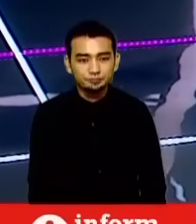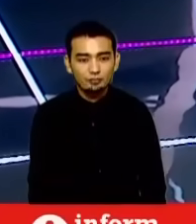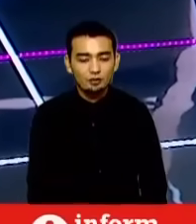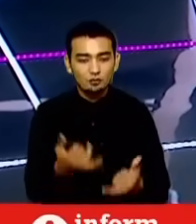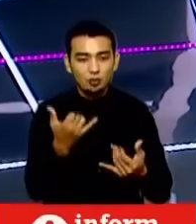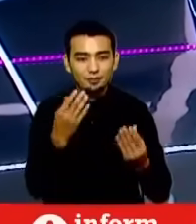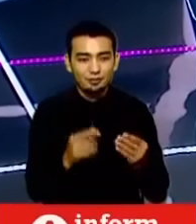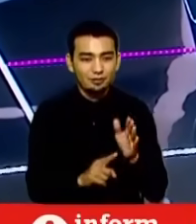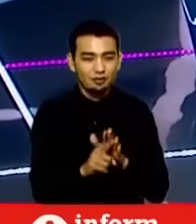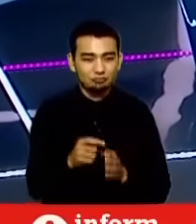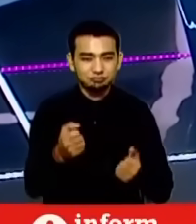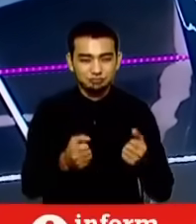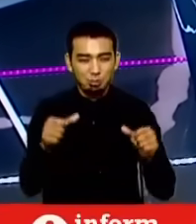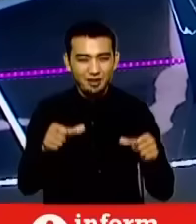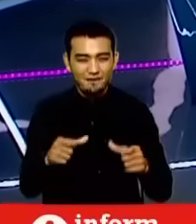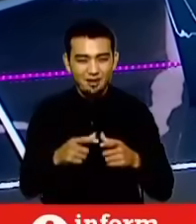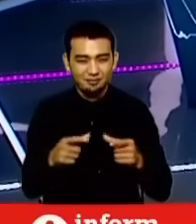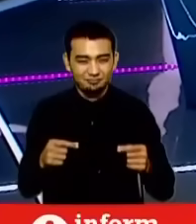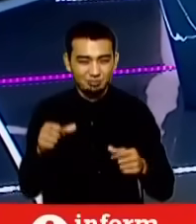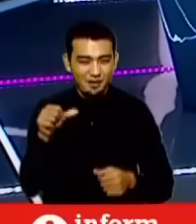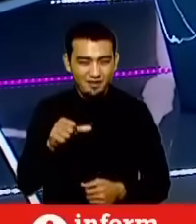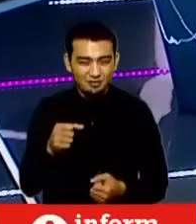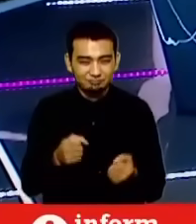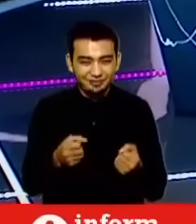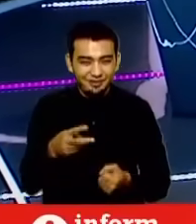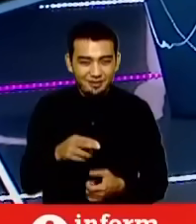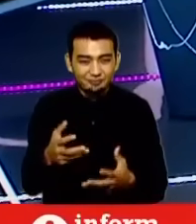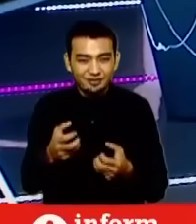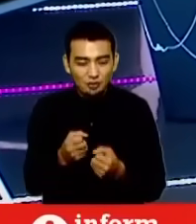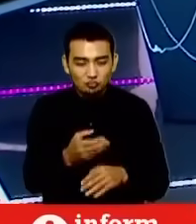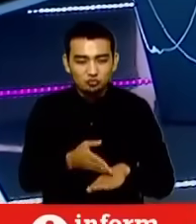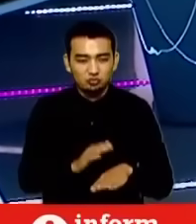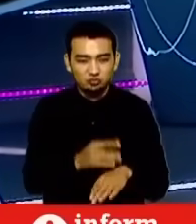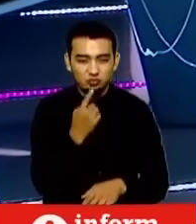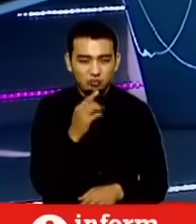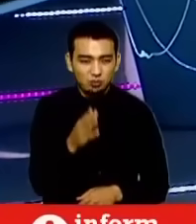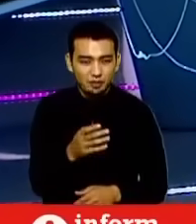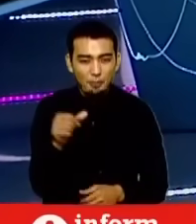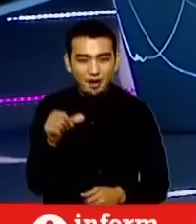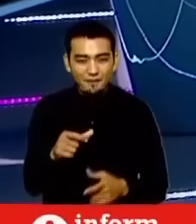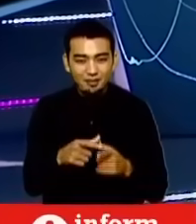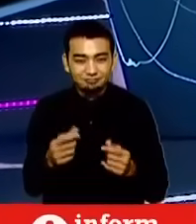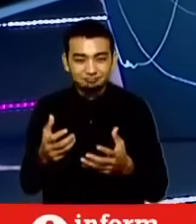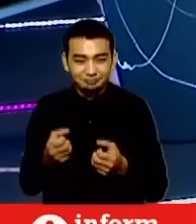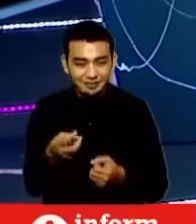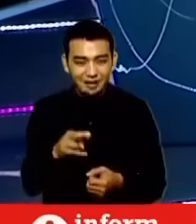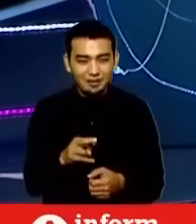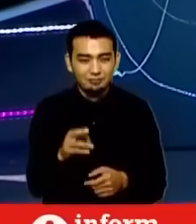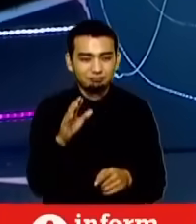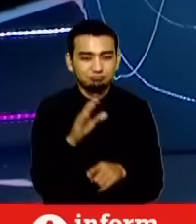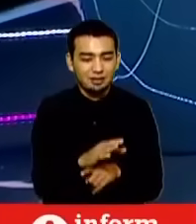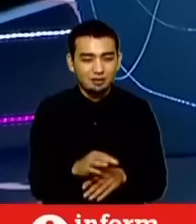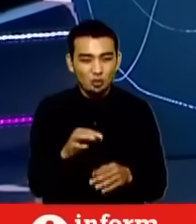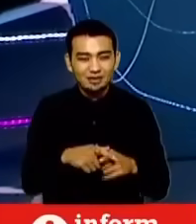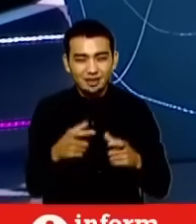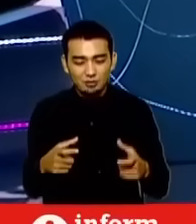Бүгіннен бастап жүргізуші куәлігін алу процесі күрделене түсті. Яғни, куәлік алуға ниетті үміткерлерге берілетін тапсырмалар саны